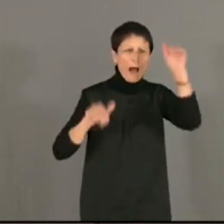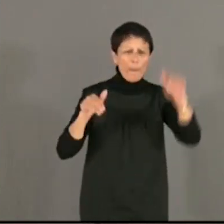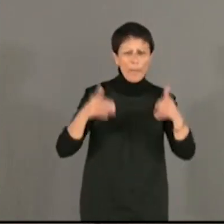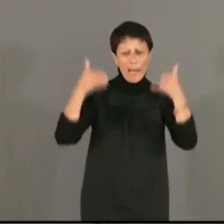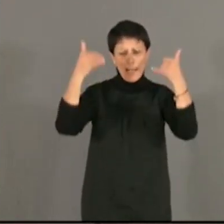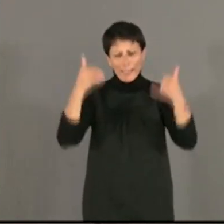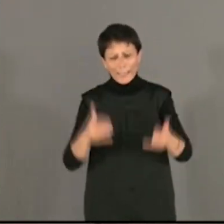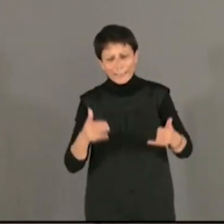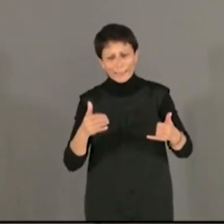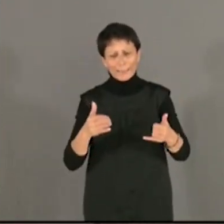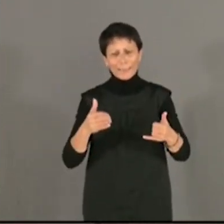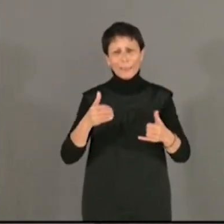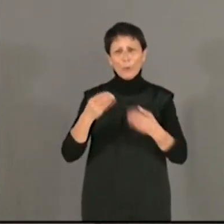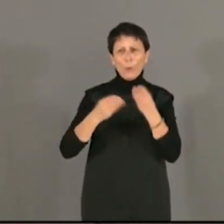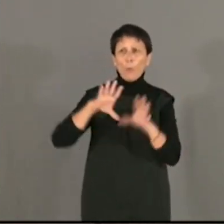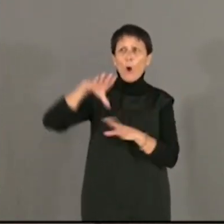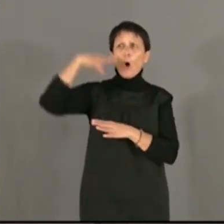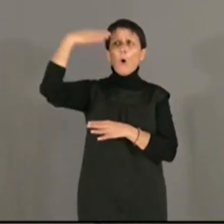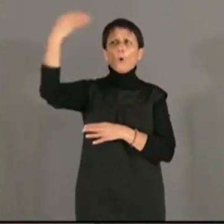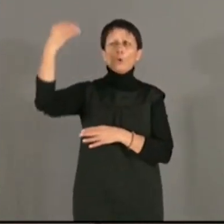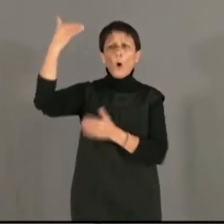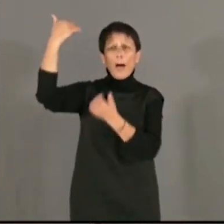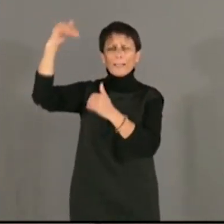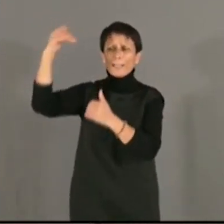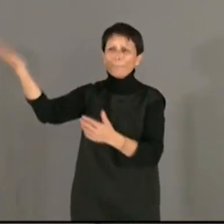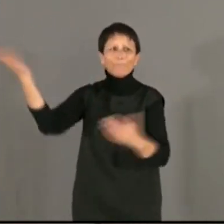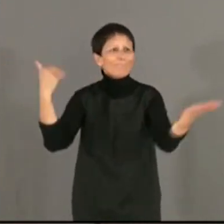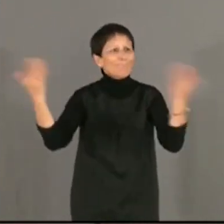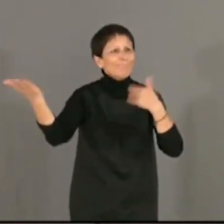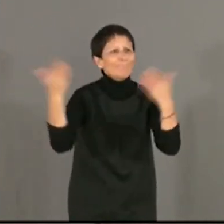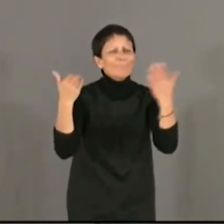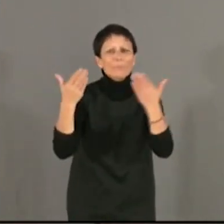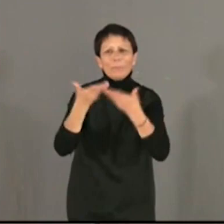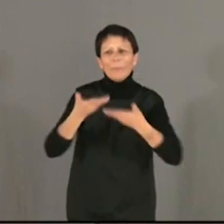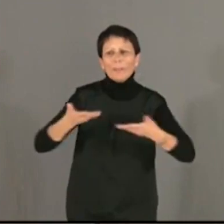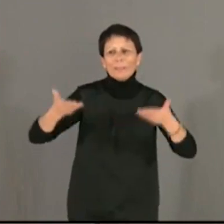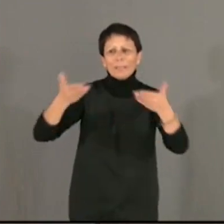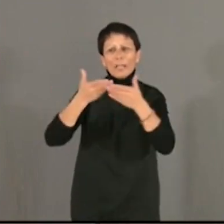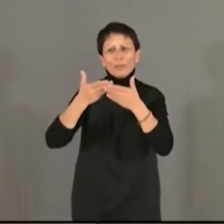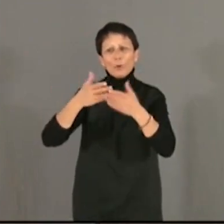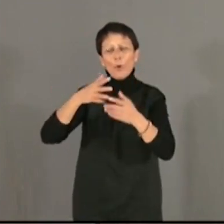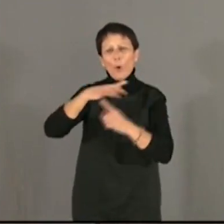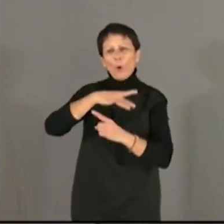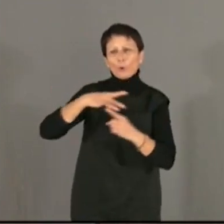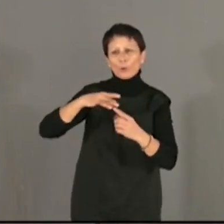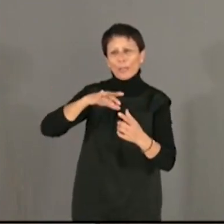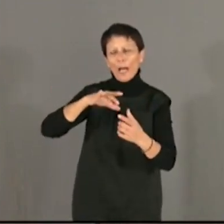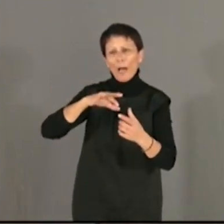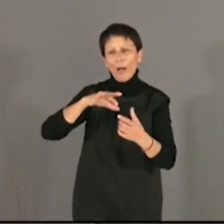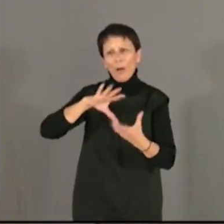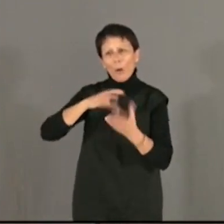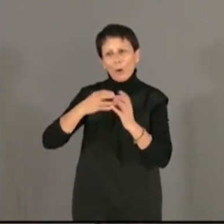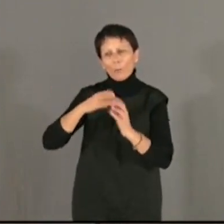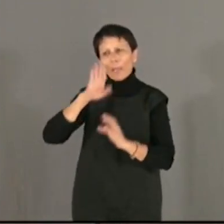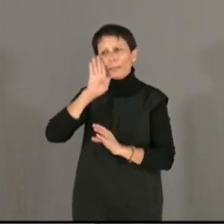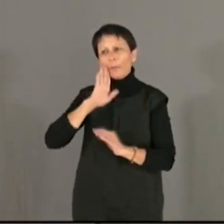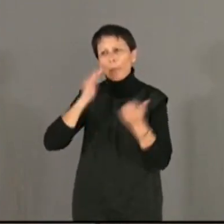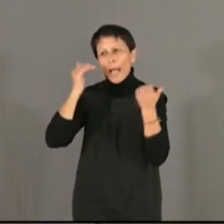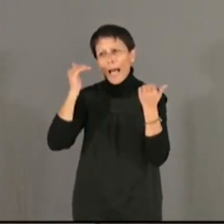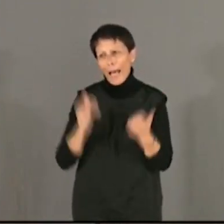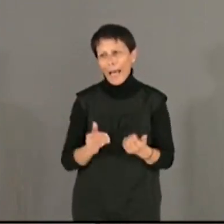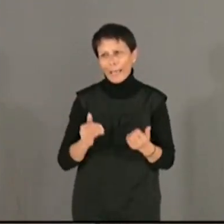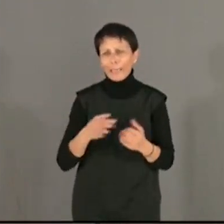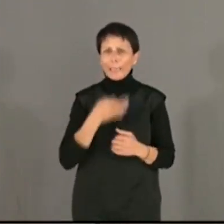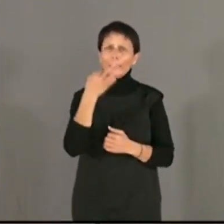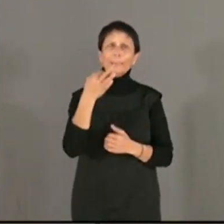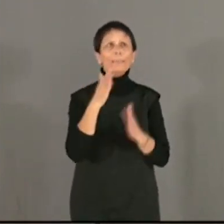d'accueil de populations en situation sociale extrêmement compliquée. Lorsque vous annoncez que